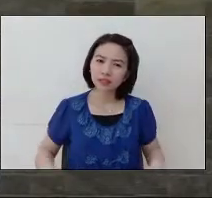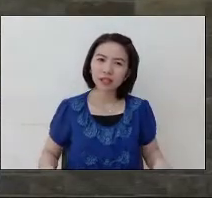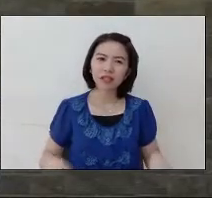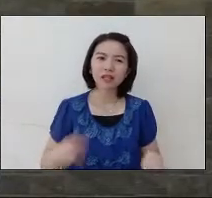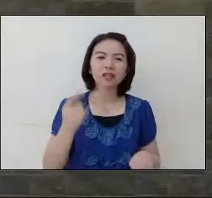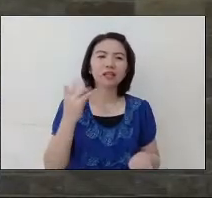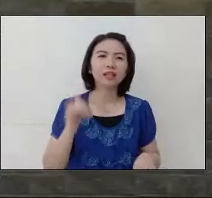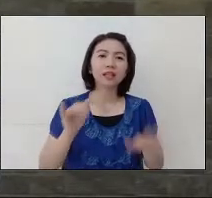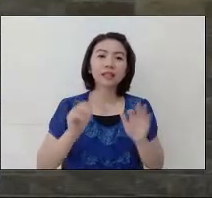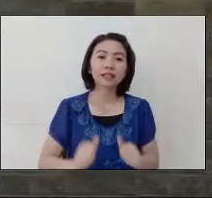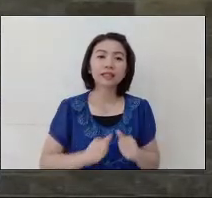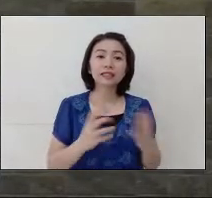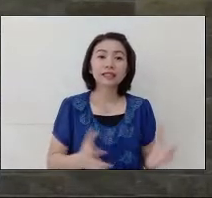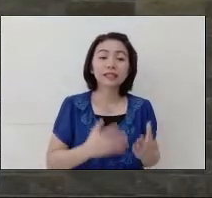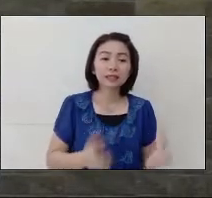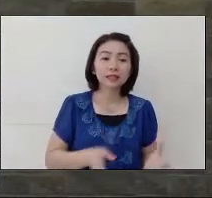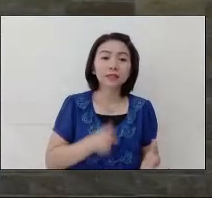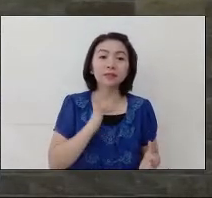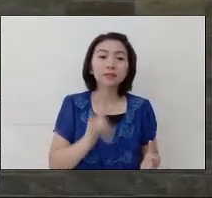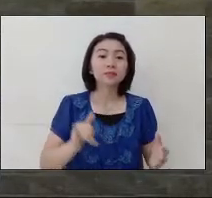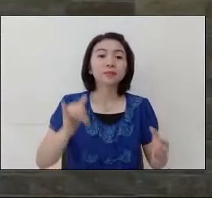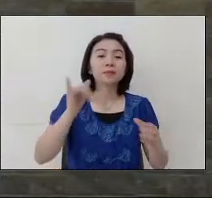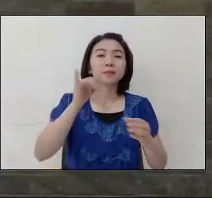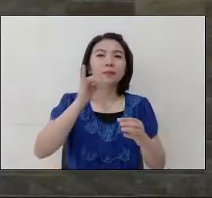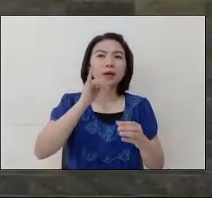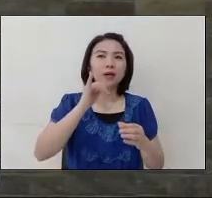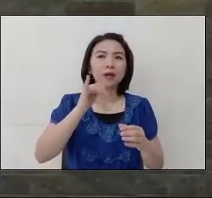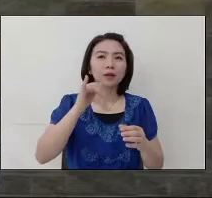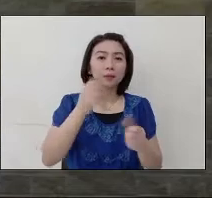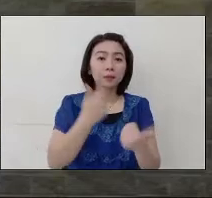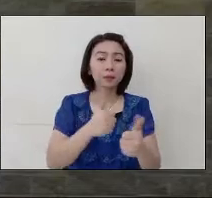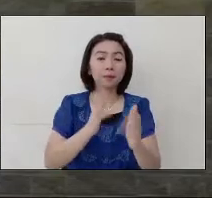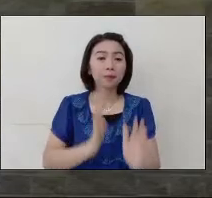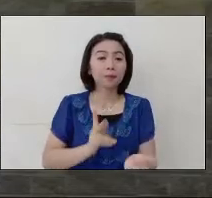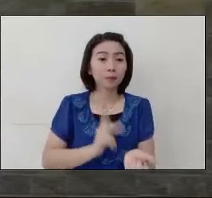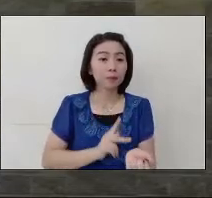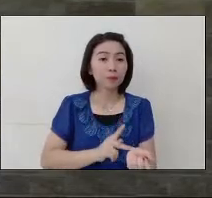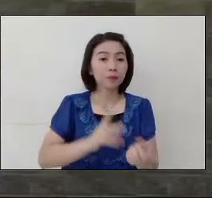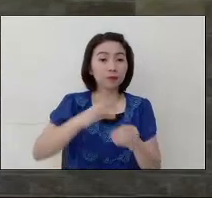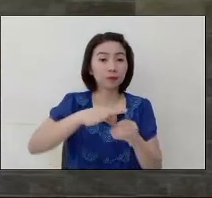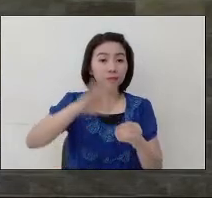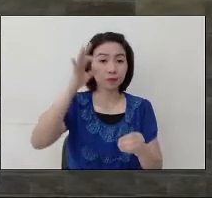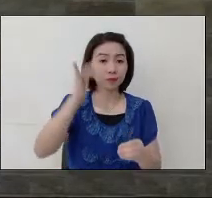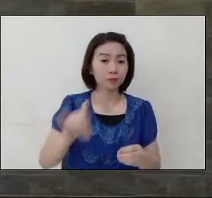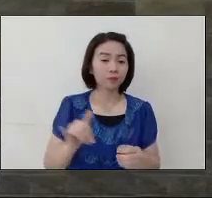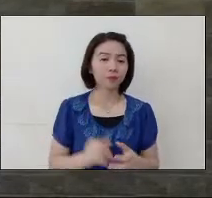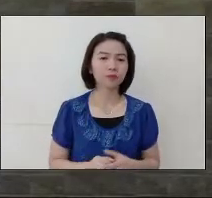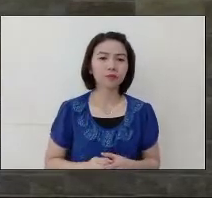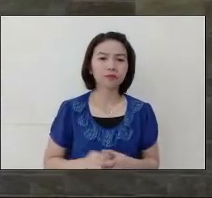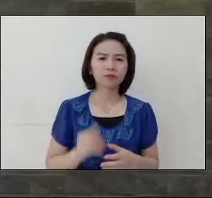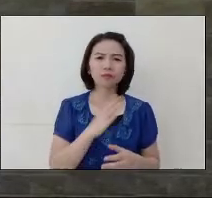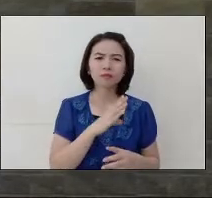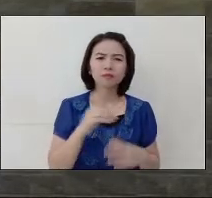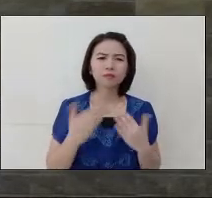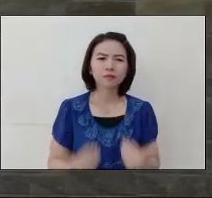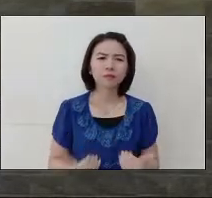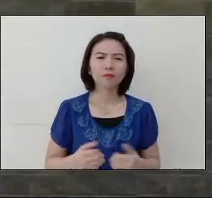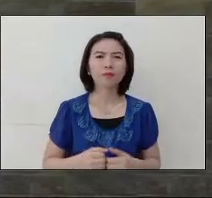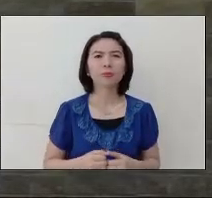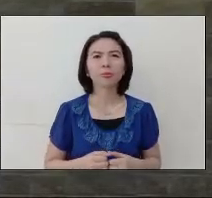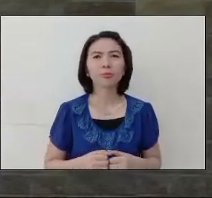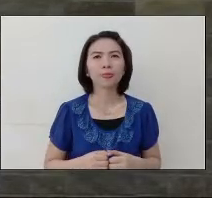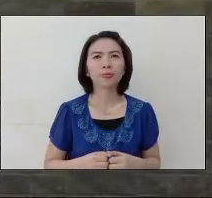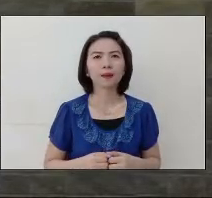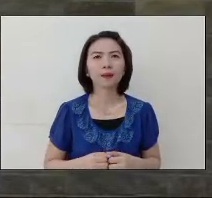ang na-encourage ni Paul yun spiritually. See that? Now, do you understand that there are some people living